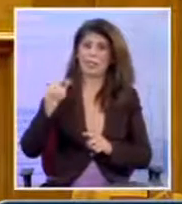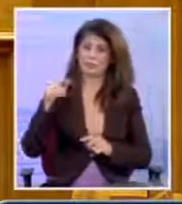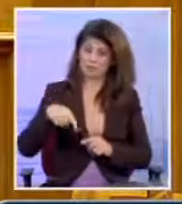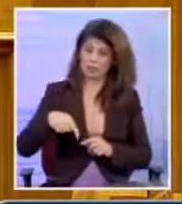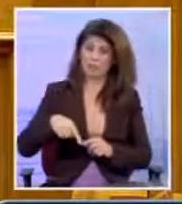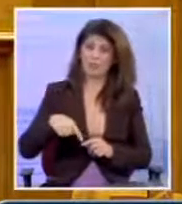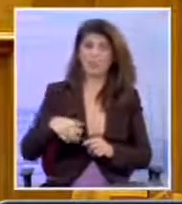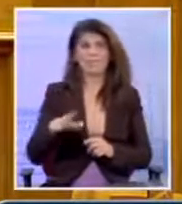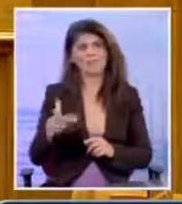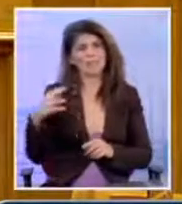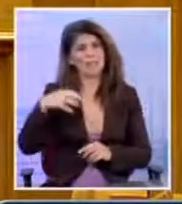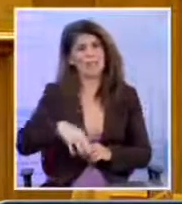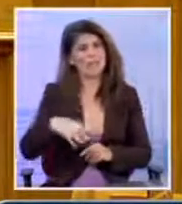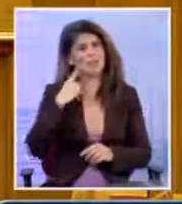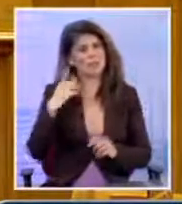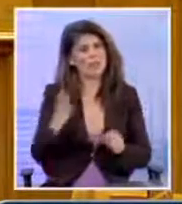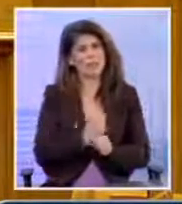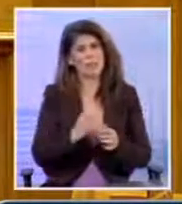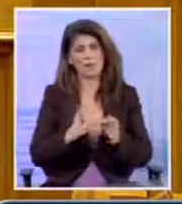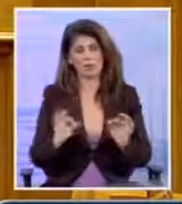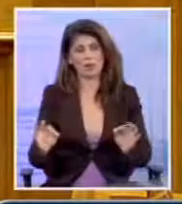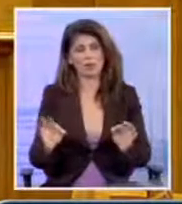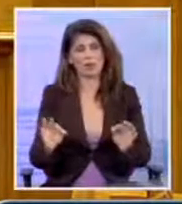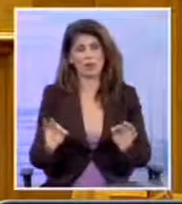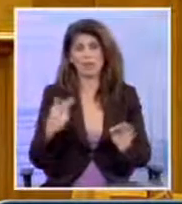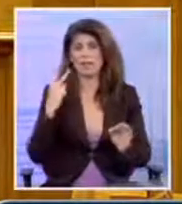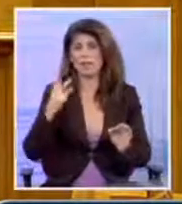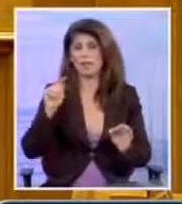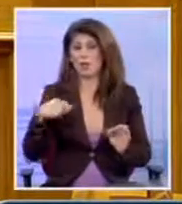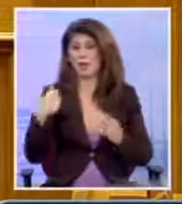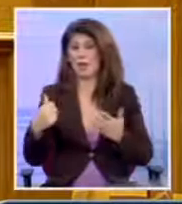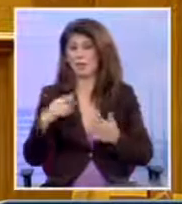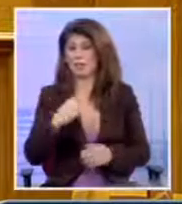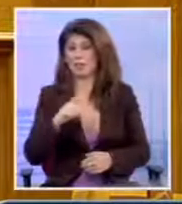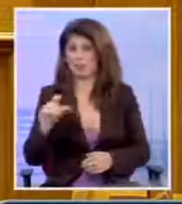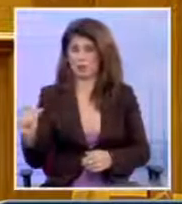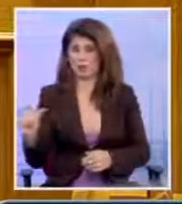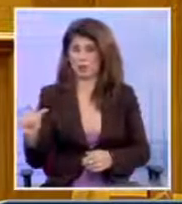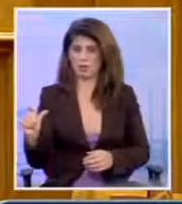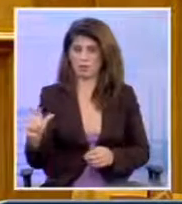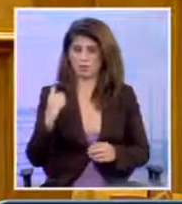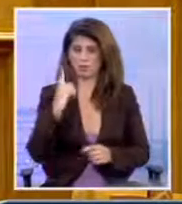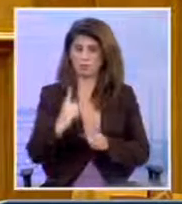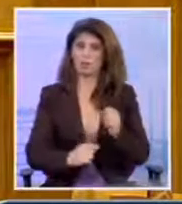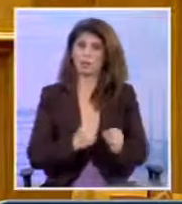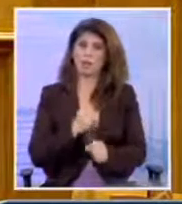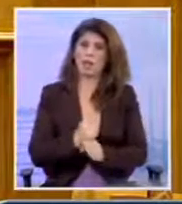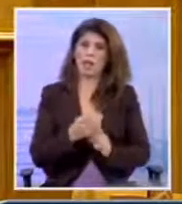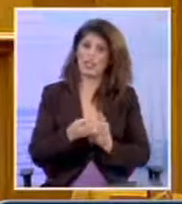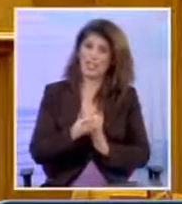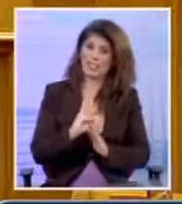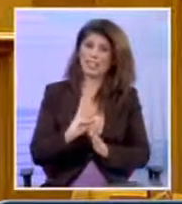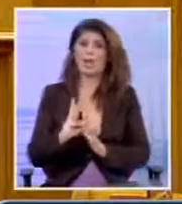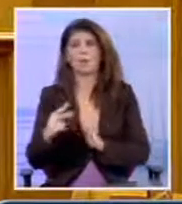τις περίεργες τις εποχές του success story κτλ. Κατά 2,6 δις μέσα σε ένα χρόνο 2013 με